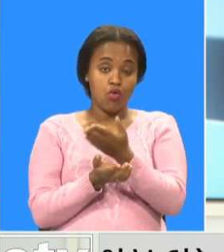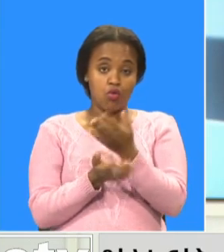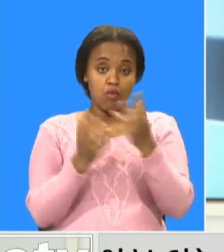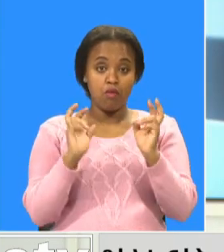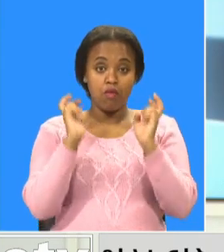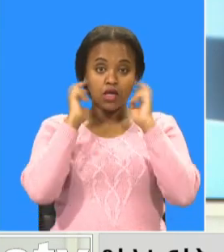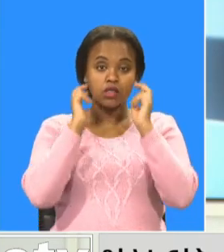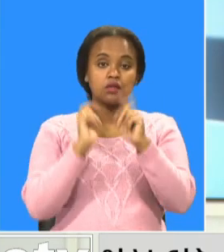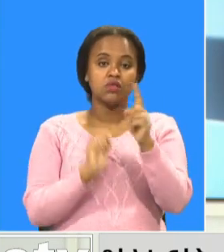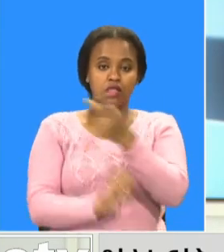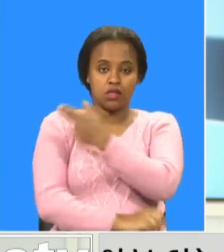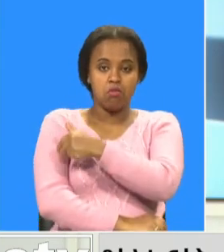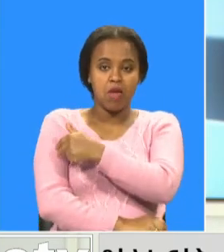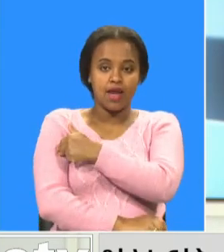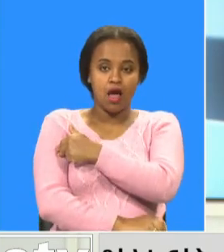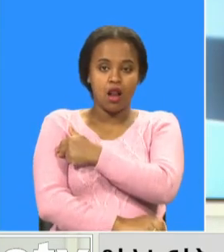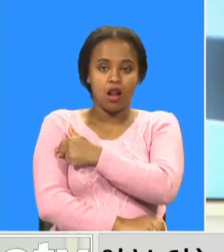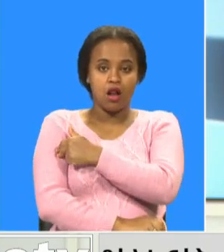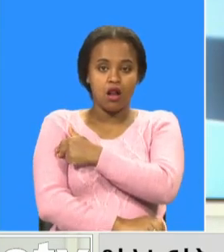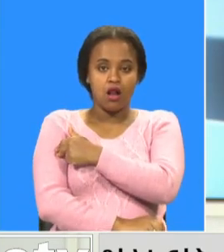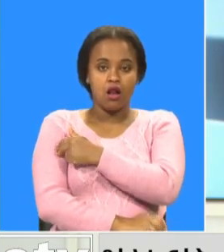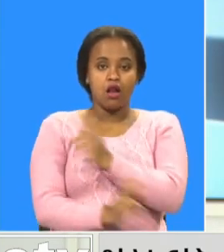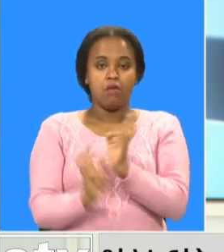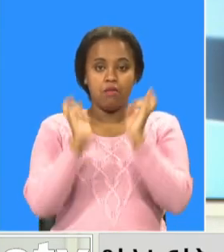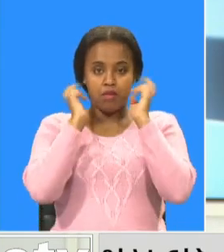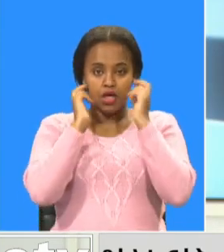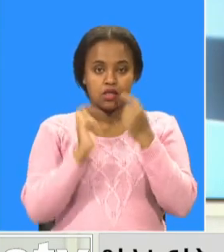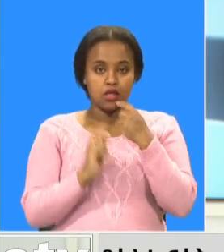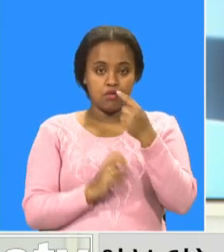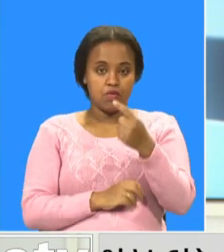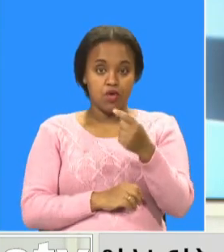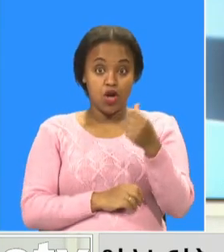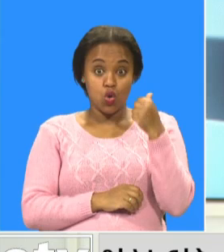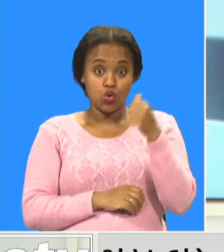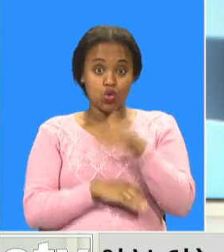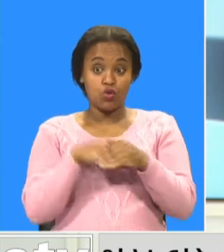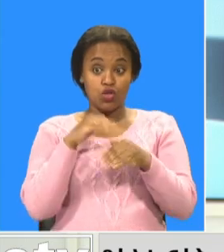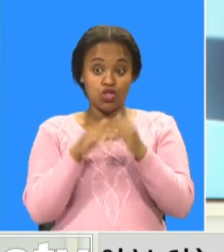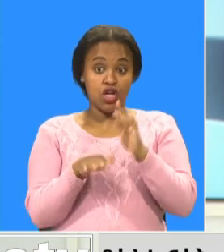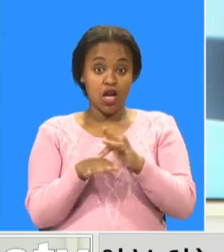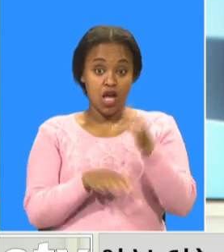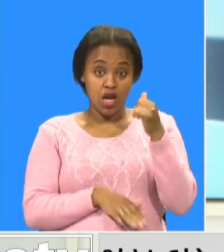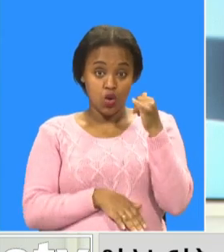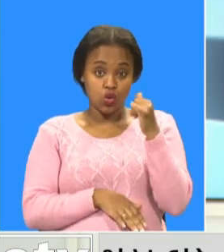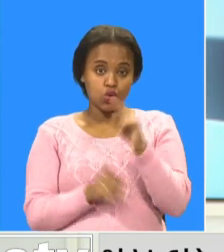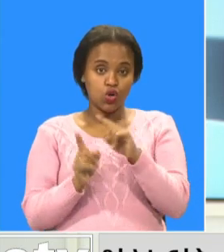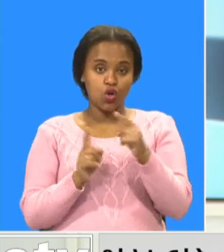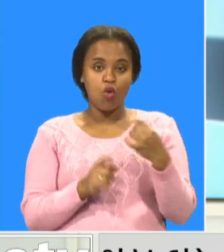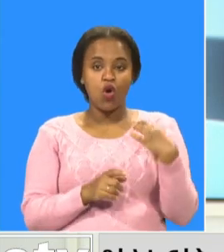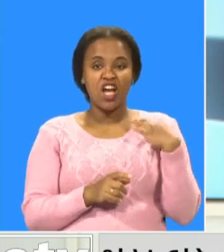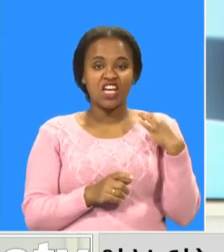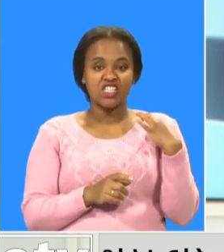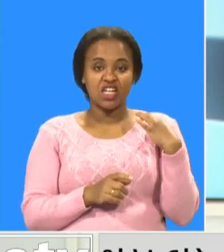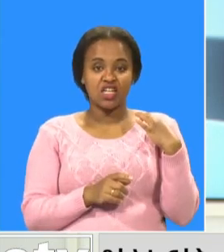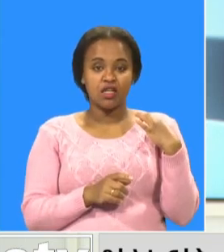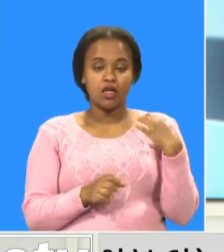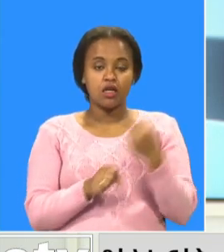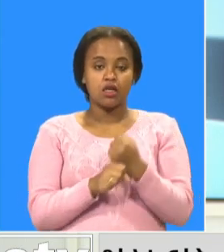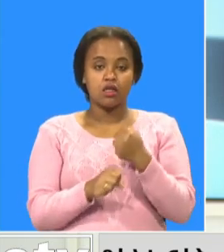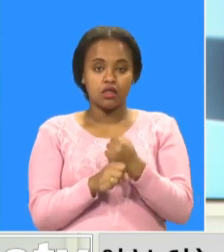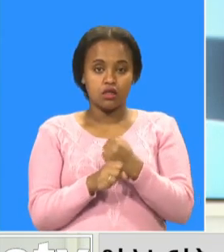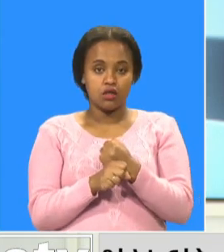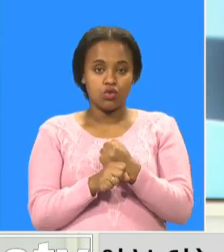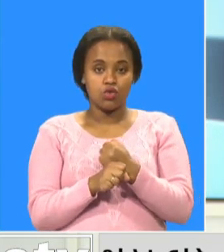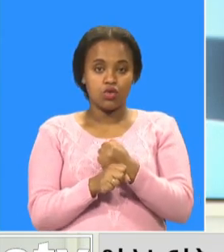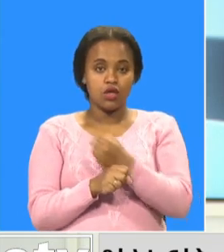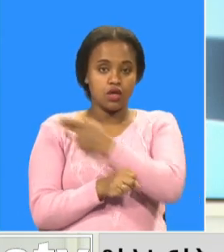ሜዲካል ማስክ የሚባለው ሲሆን ሌሎቹ ደግሞ እነዚህ እጅ ላይ ያሉት እነዚህ ሌሎቹ ከጨርቅ የተሰሩ ነን ሜዲካል ማስክ